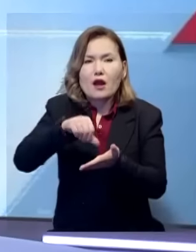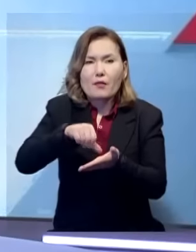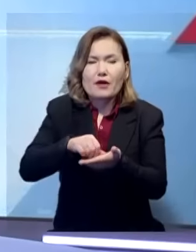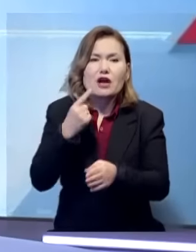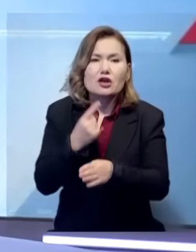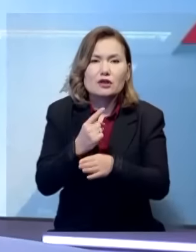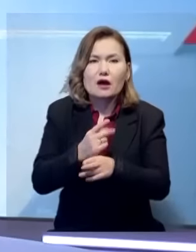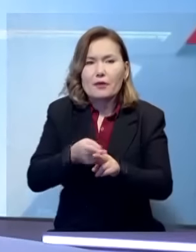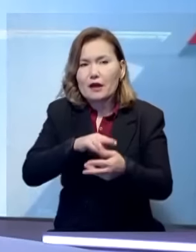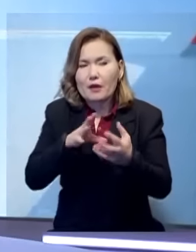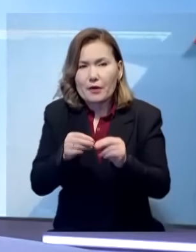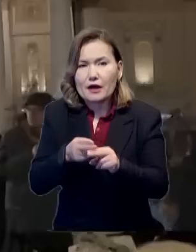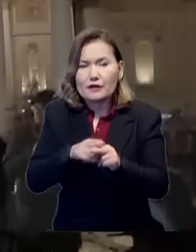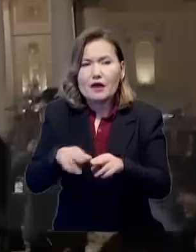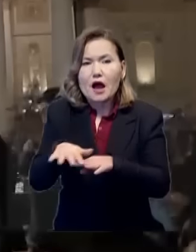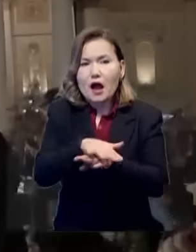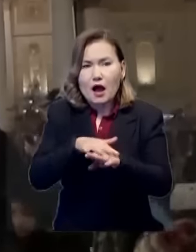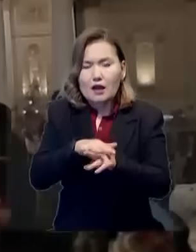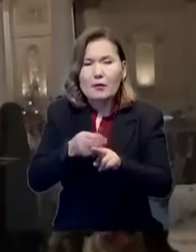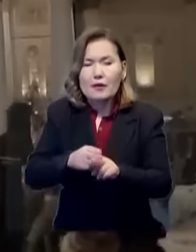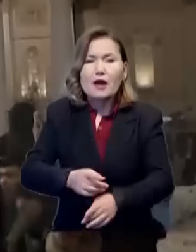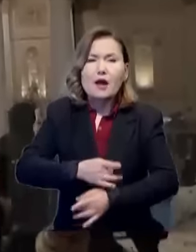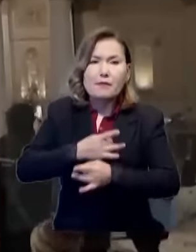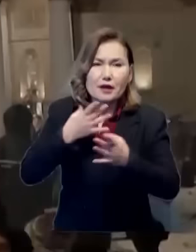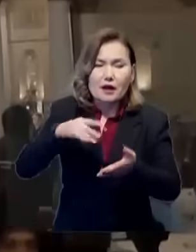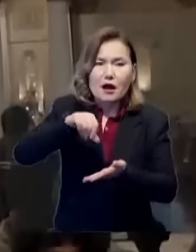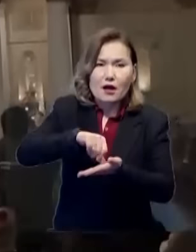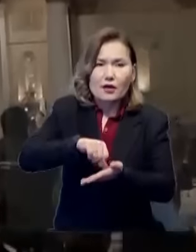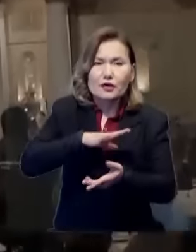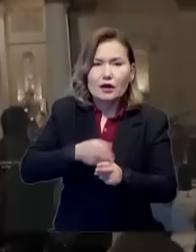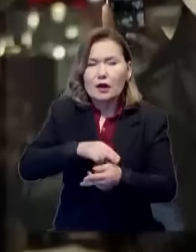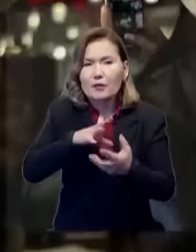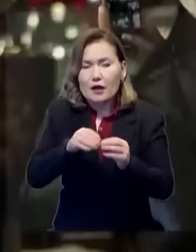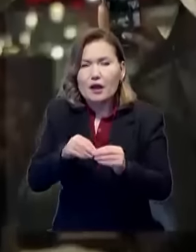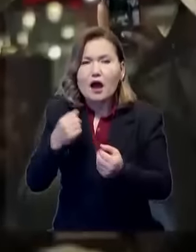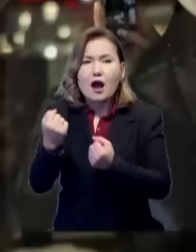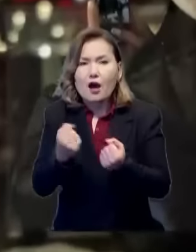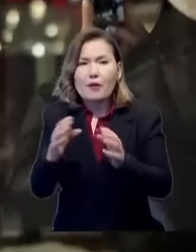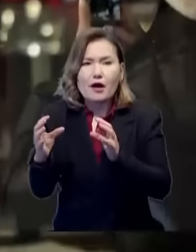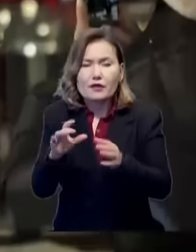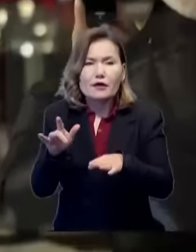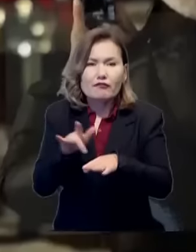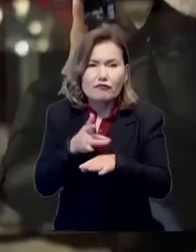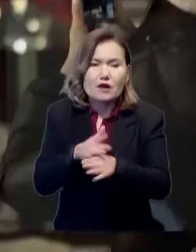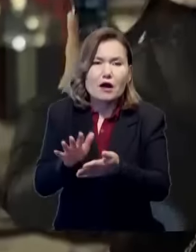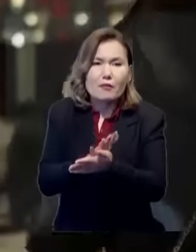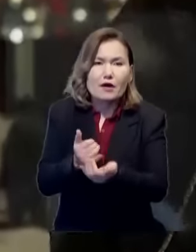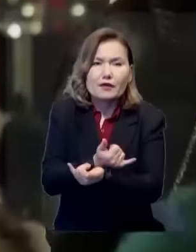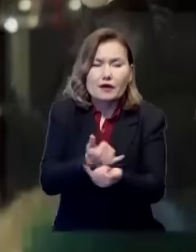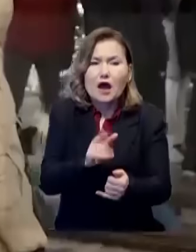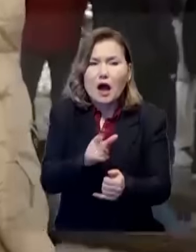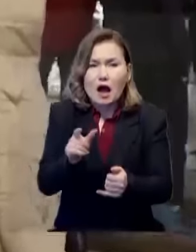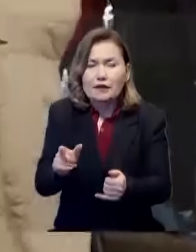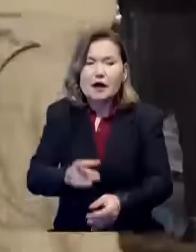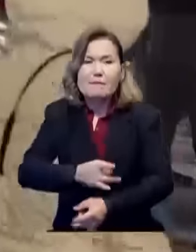тыйым салынды. Бірақ шешім шаһар халқының мерекелік көңіл күйін түсірмеді. Қоғамдық көліктер тегін қызмет көрсетіп, адамдардың